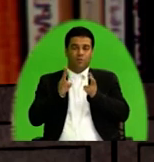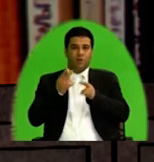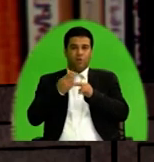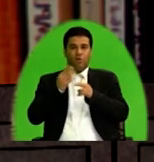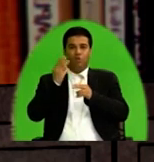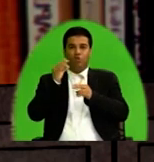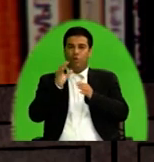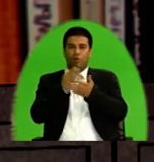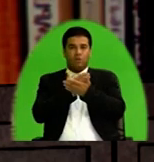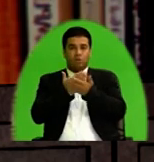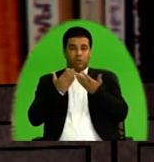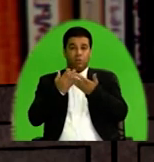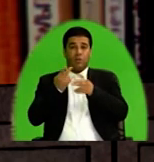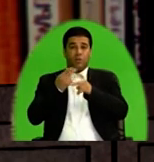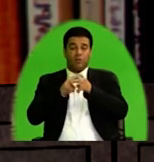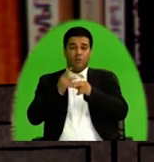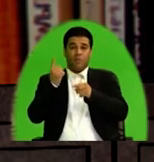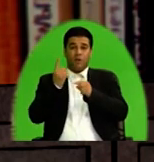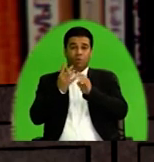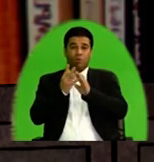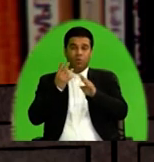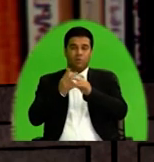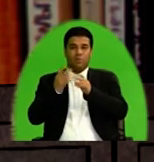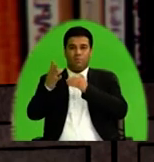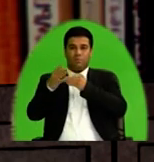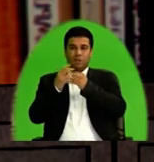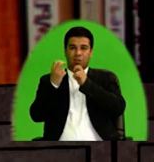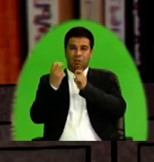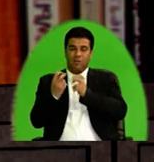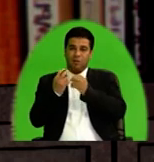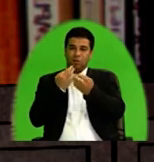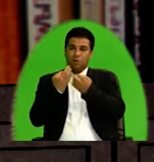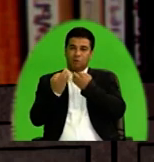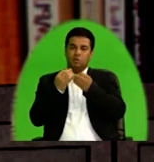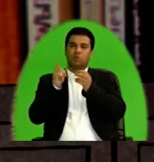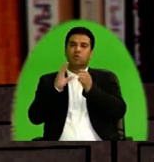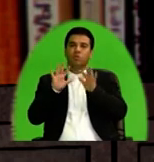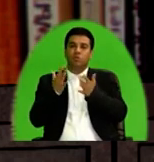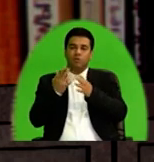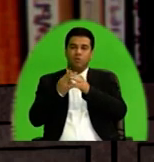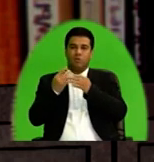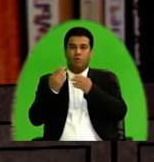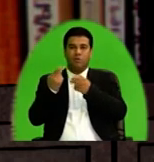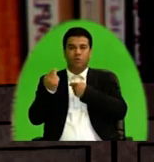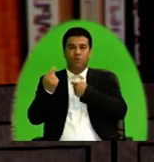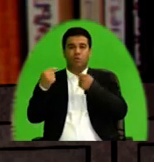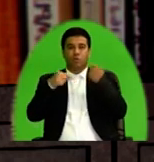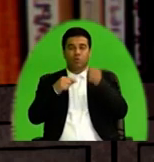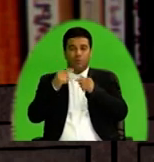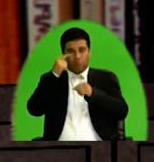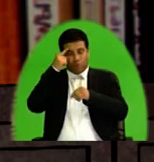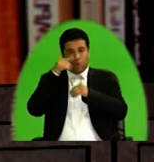ситуация нормализуется, в обязательном порядке нужно сесть вместе с ребенком и обсудить ситуацию,